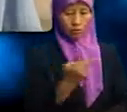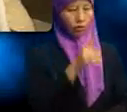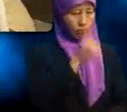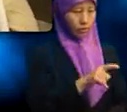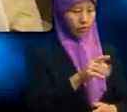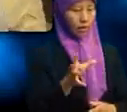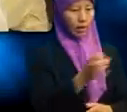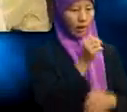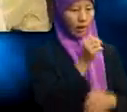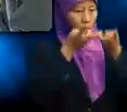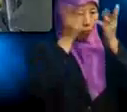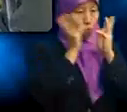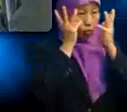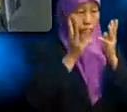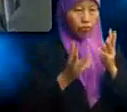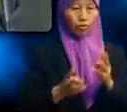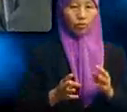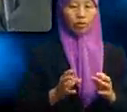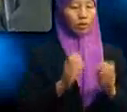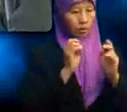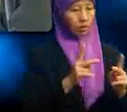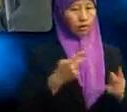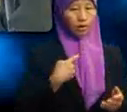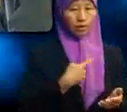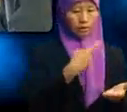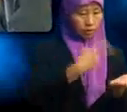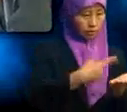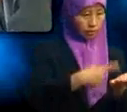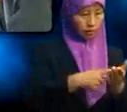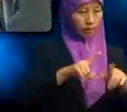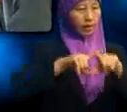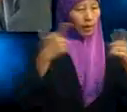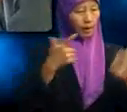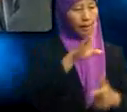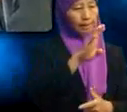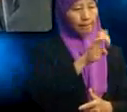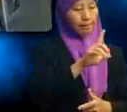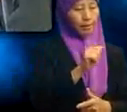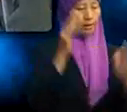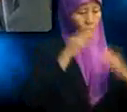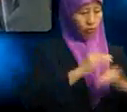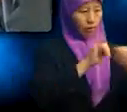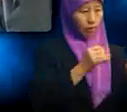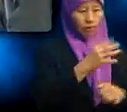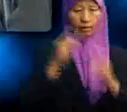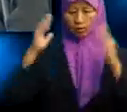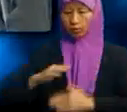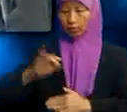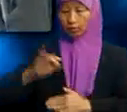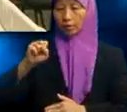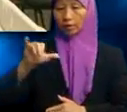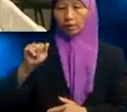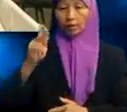wuduk. Baiklah, sekarang kita bincangkan tentang perbezaan di antara solat Jumaat dan solat Isyak. Saya